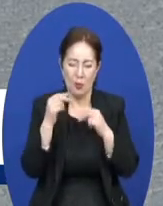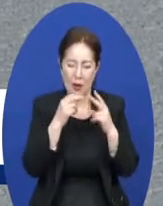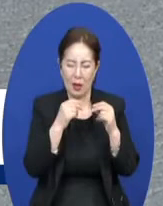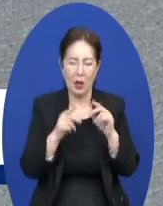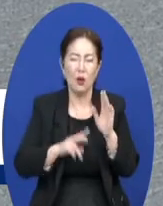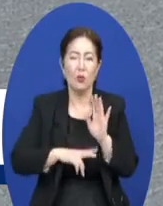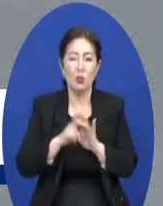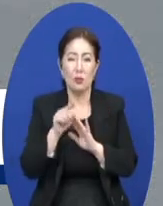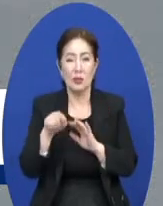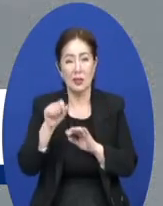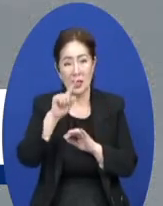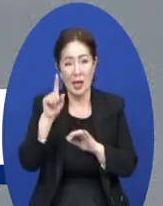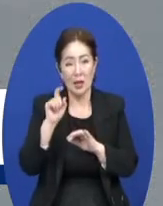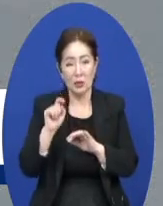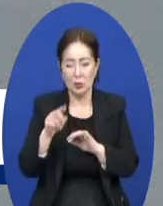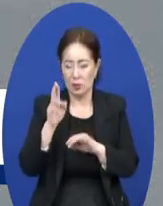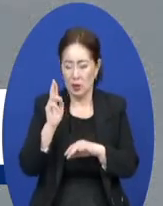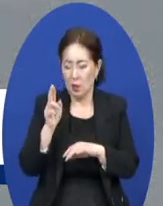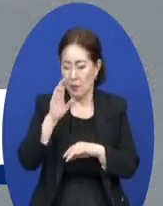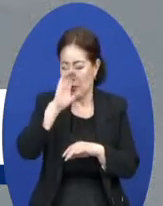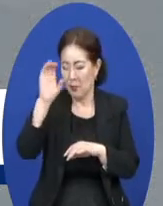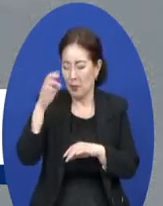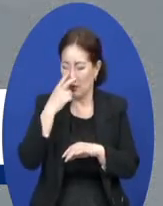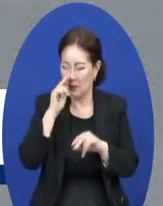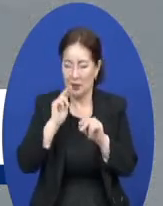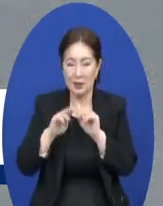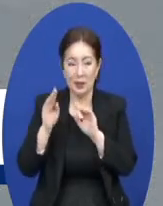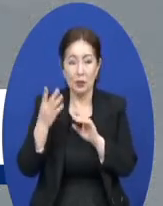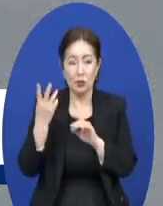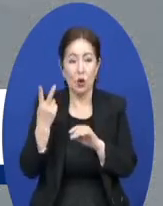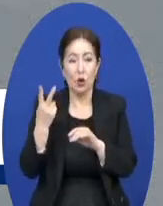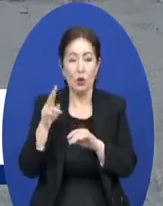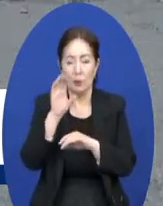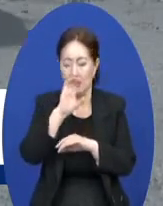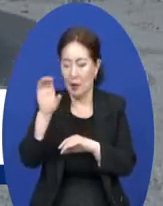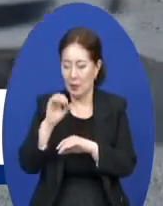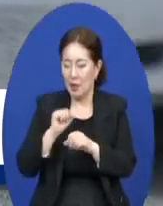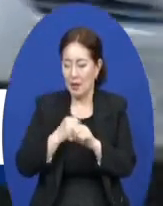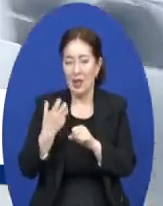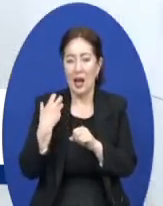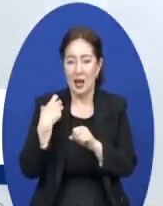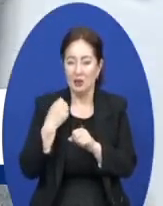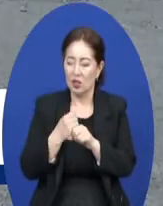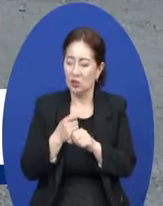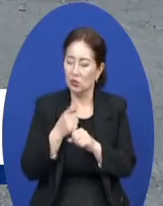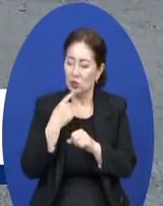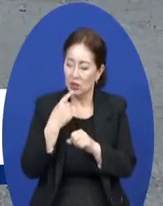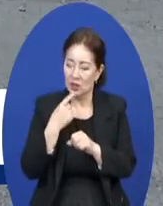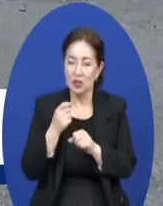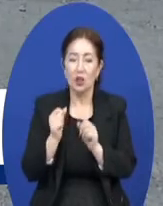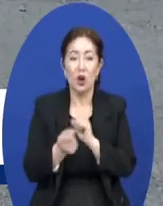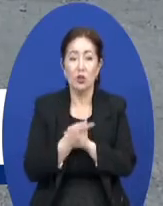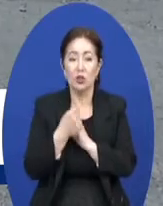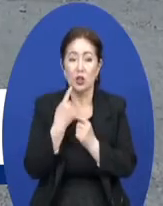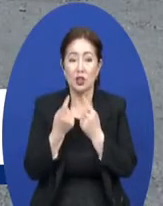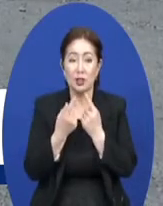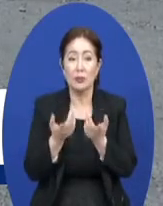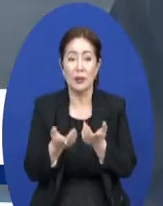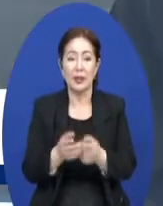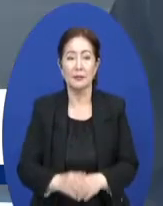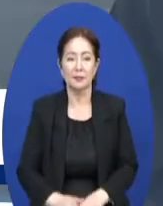маргаан үссэн. Энэ асуудалд гүйцэтгэгч болон хяналт тавьж байгаа хоёр талд хариуцлагатай ажиллахыг уулзалтын үеэр